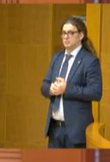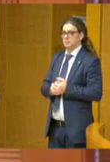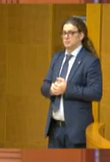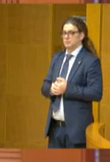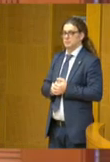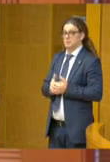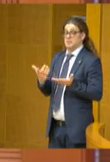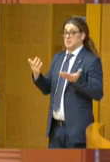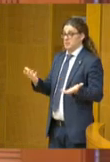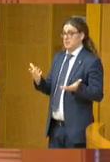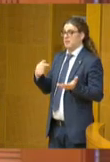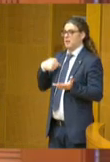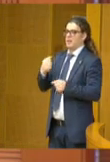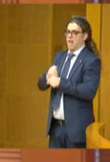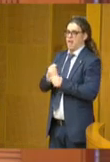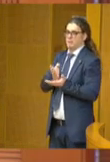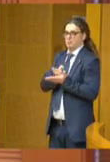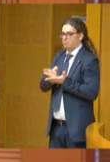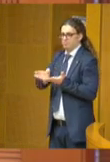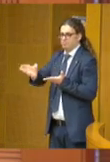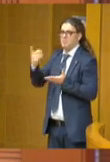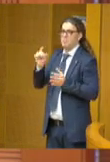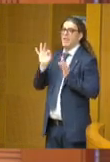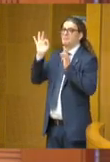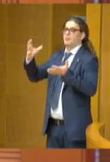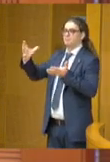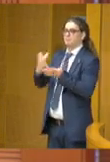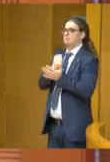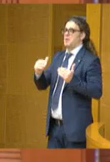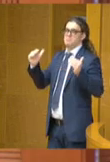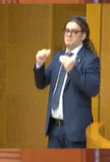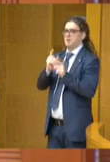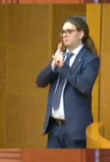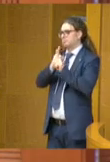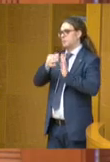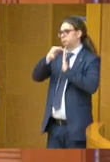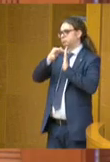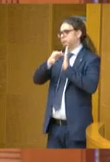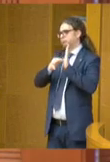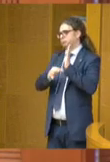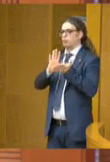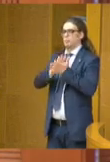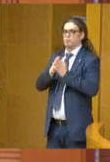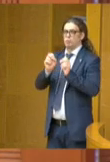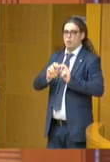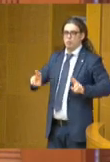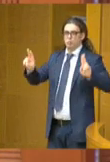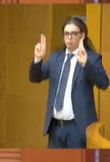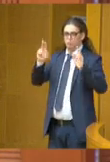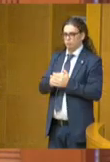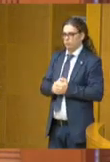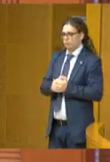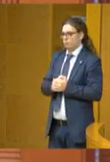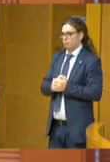del governo, credo la nostra associazione come tutte le altre. Dobbiamo quindi percorrere questa strada che ci